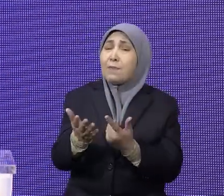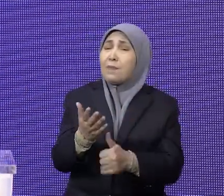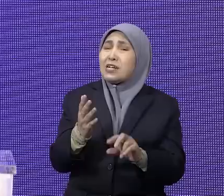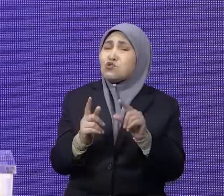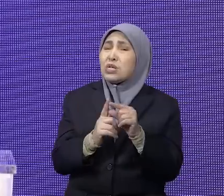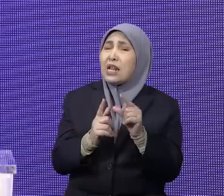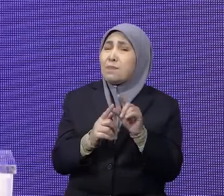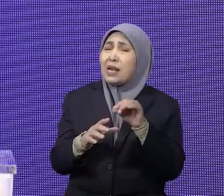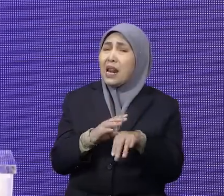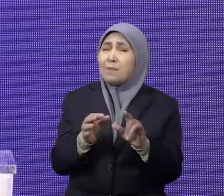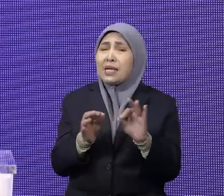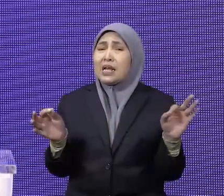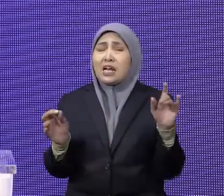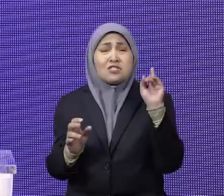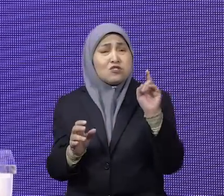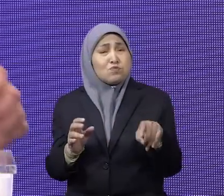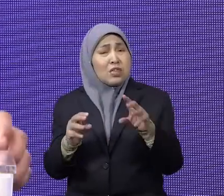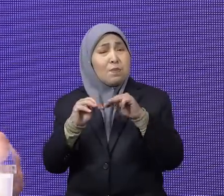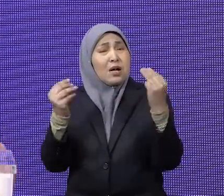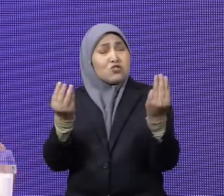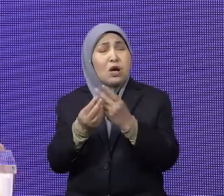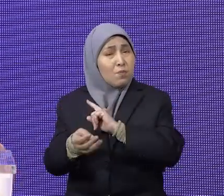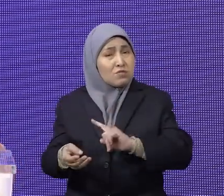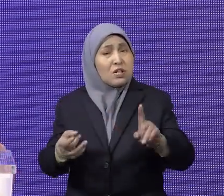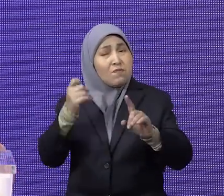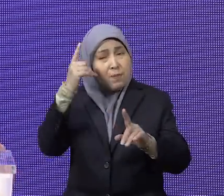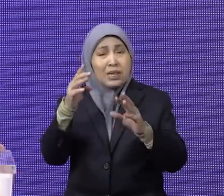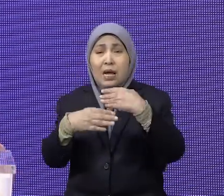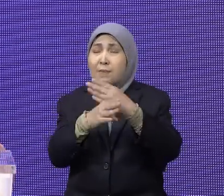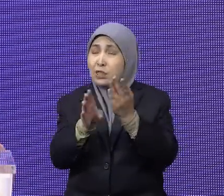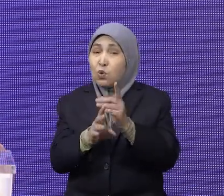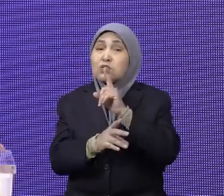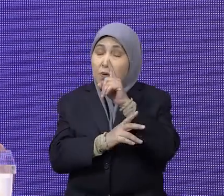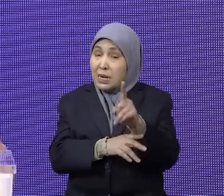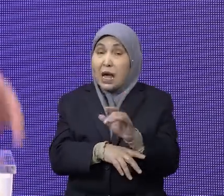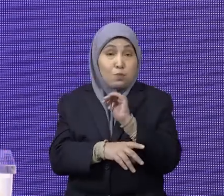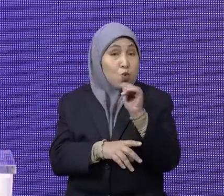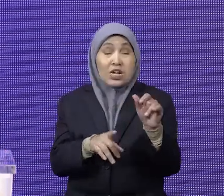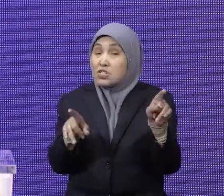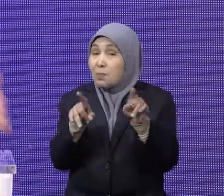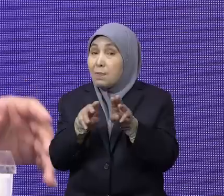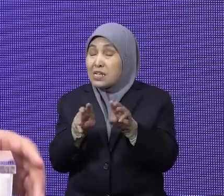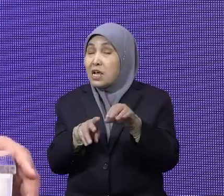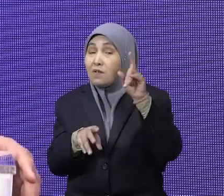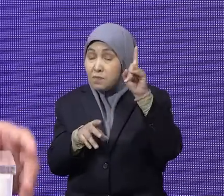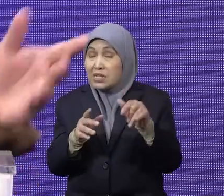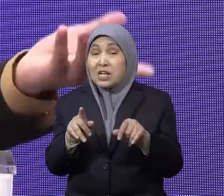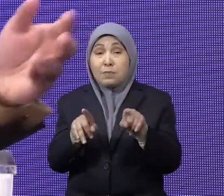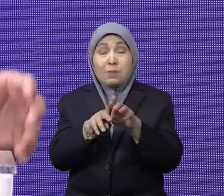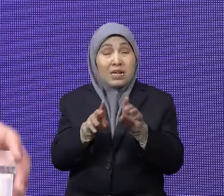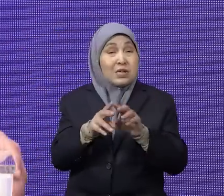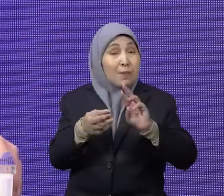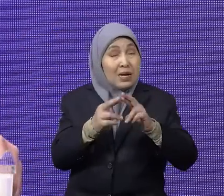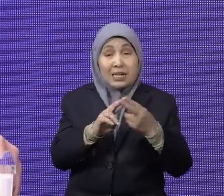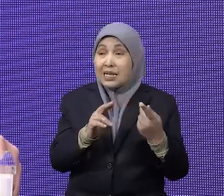maksud kalimah dalam ayat ini yang sepatutnya masyarakat Muslim fahami dalam bentuk yang sebenar, bukan seperti mana yang difahami contohnya